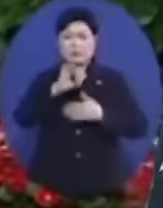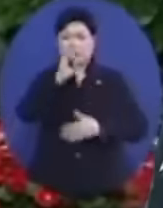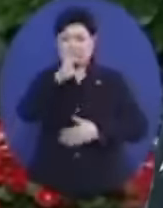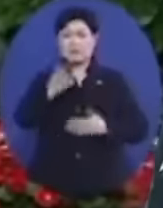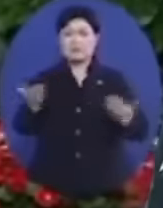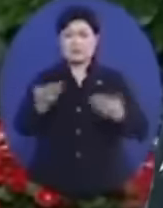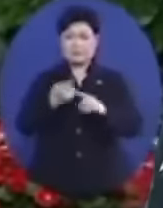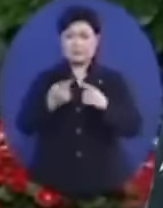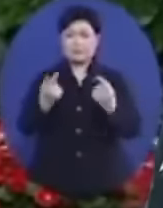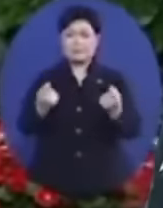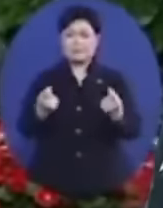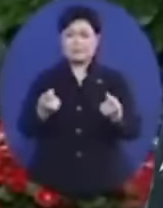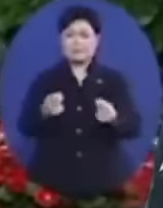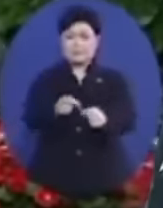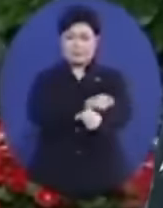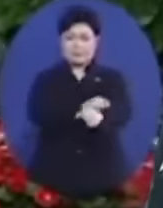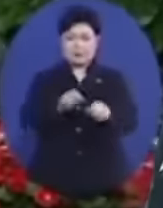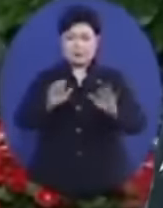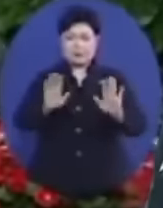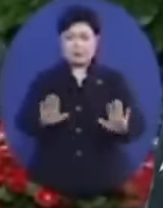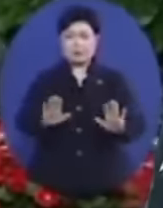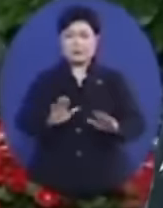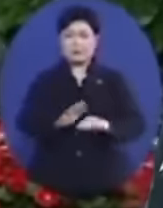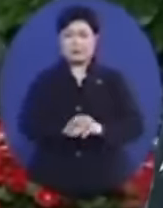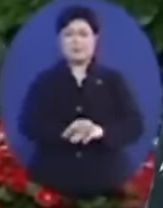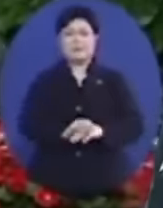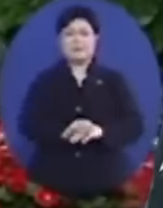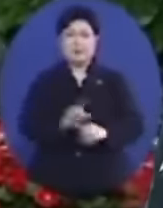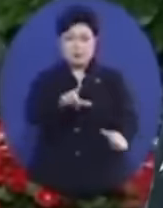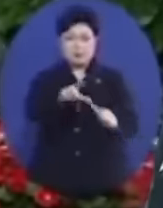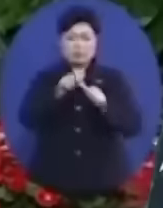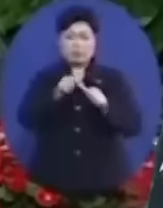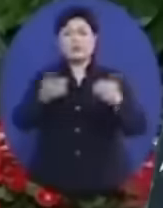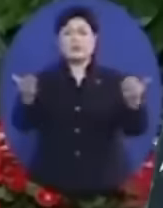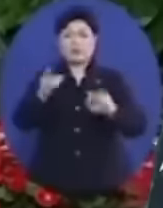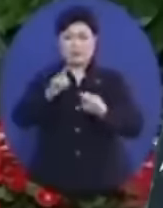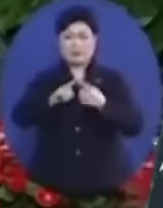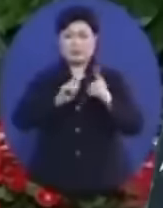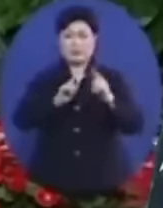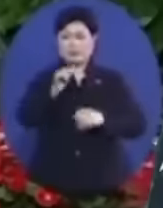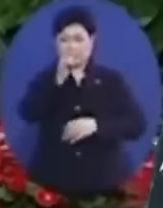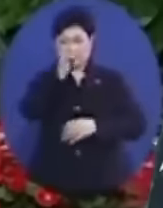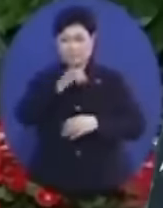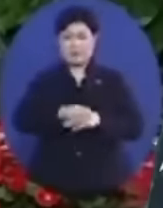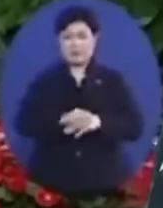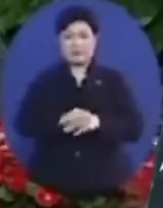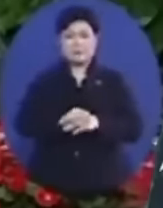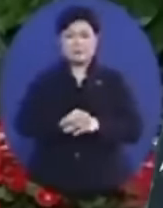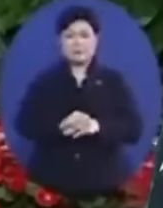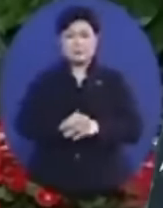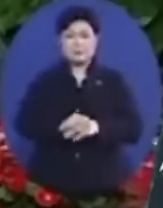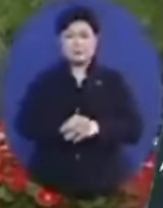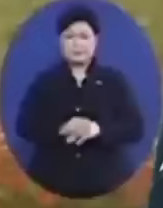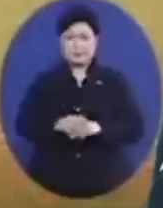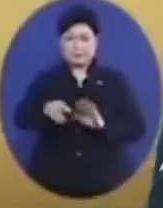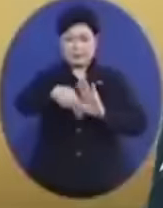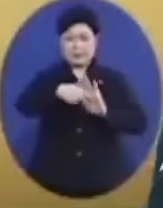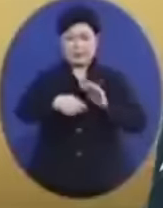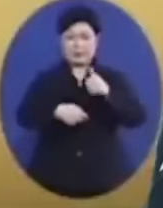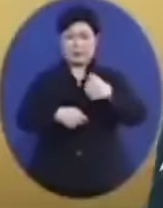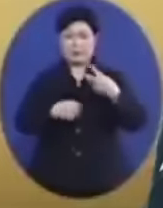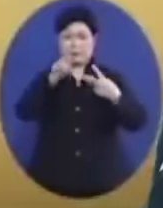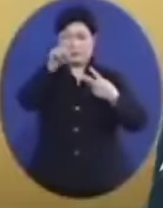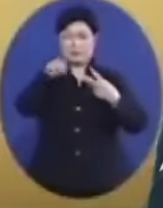없습니다 특히 본문 말씀은 메시아의 구원 사역에 대해서 말씀하고 있습니다 교부 폴리갑은 이사야 53장을